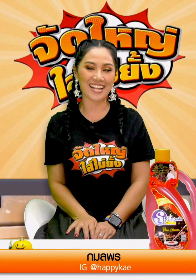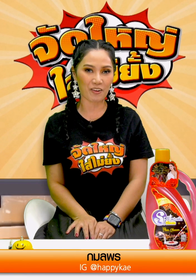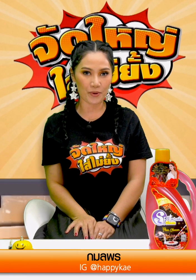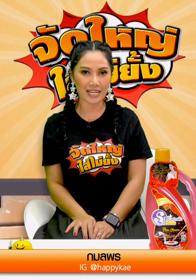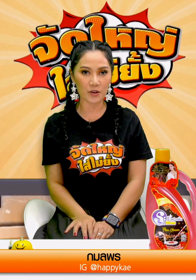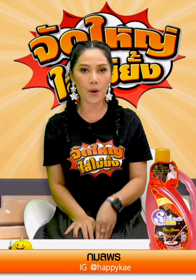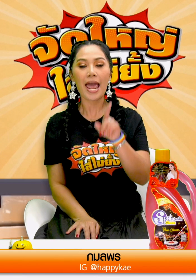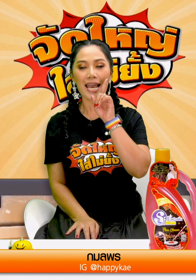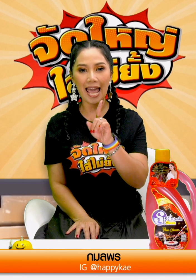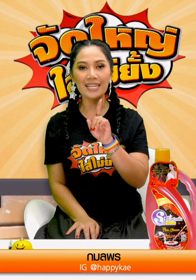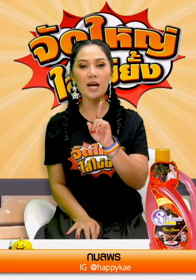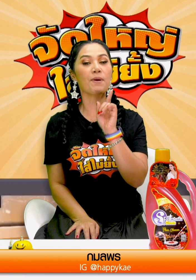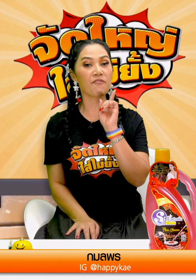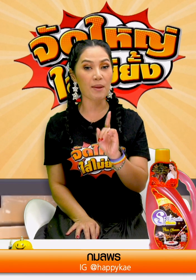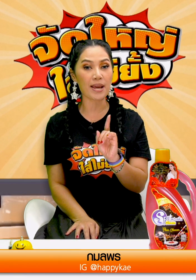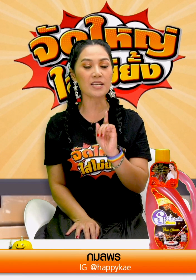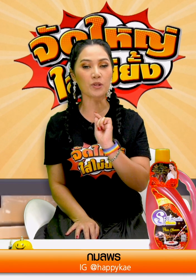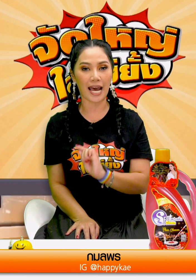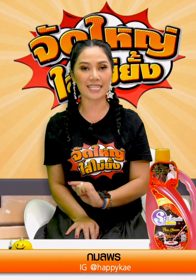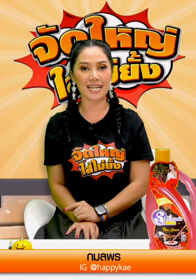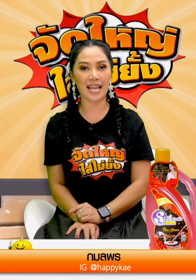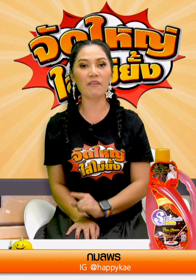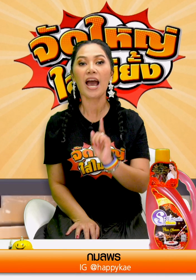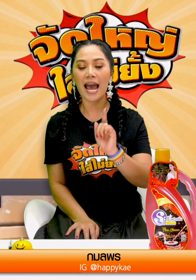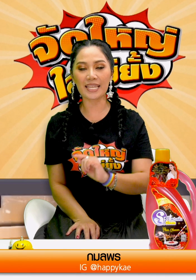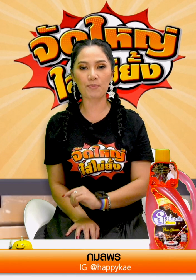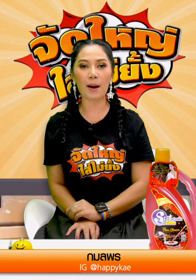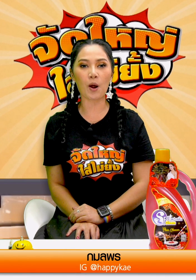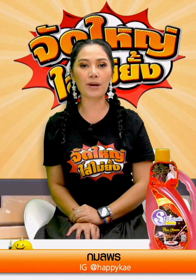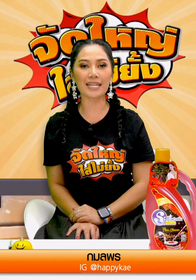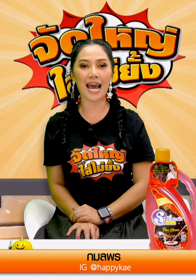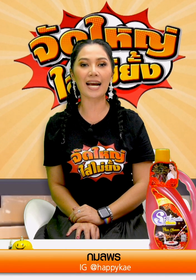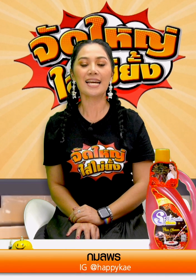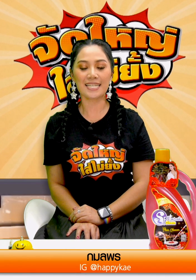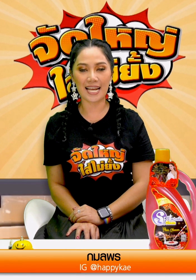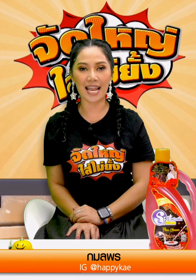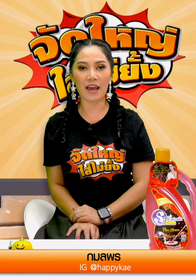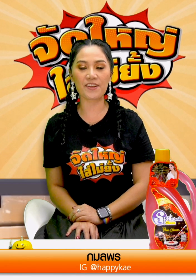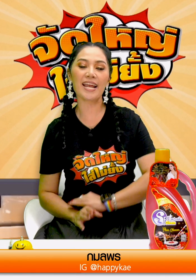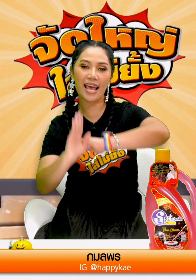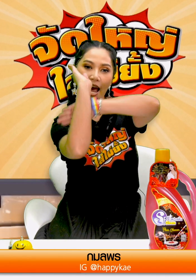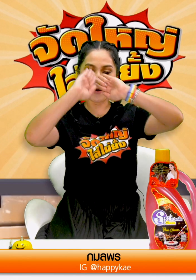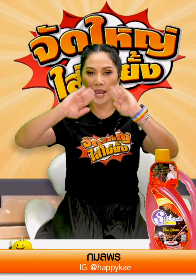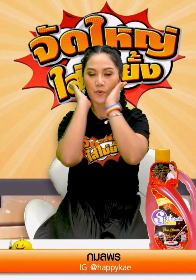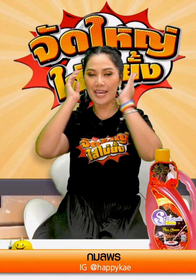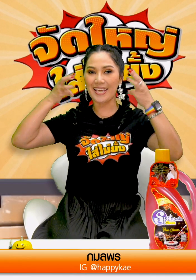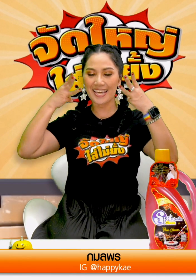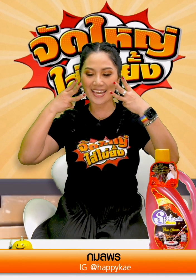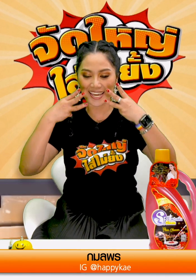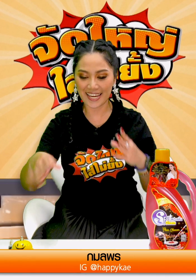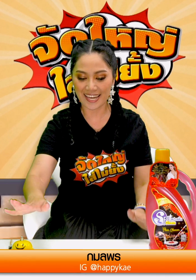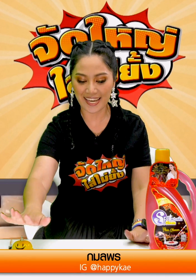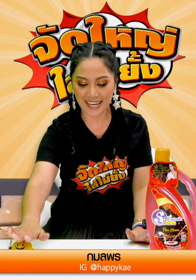งติดดาวกันไว้ทางนั้นด้วยและถ้าเกิดเป็นแฟนเพจที่อยู่ทาง TNN Live ให้ทำท่าพร้อมกันทาง TNN Live ที่เล่น